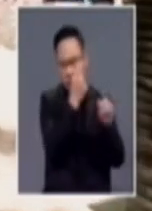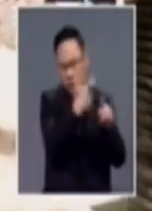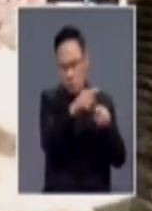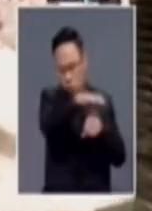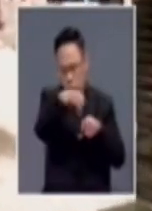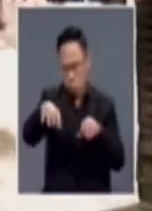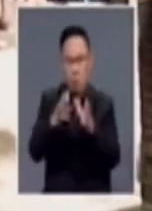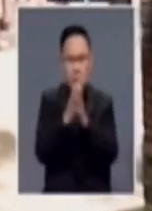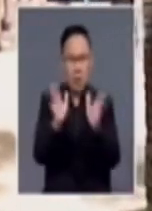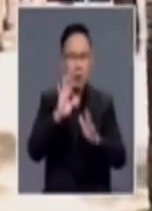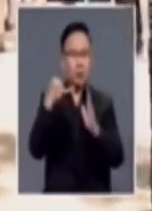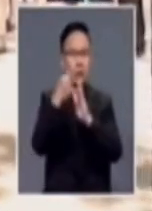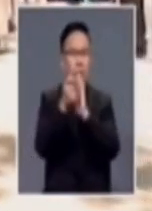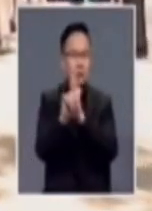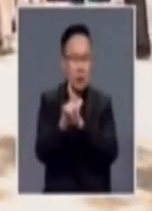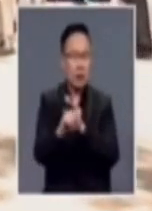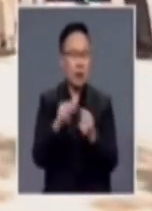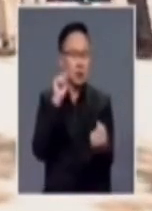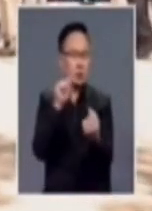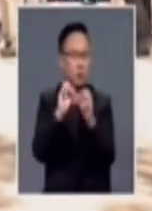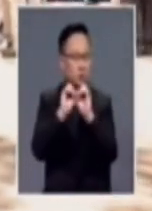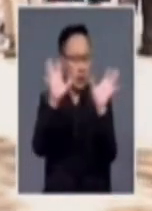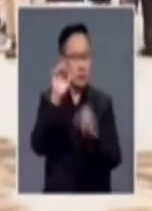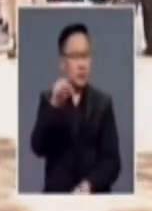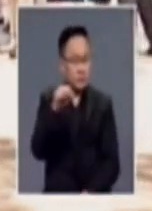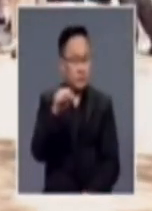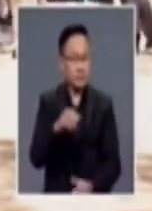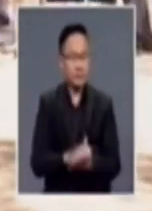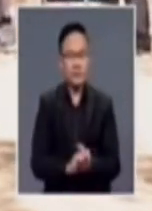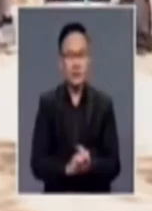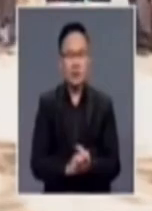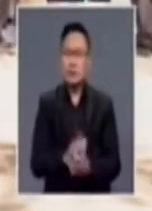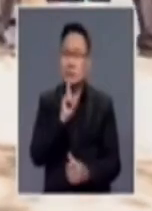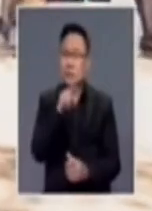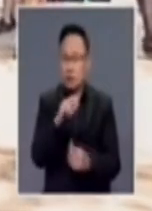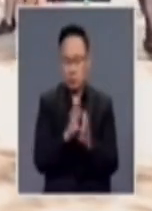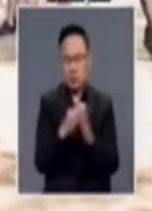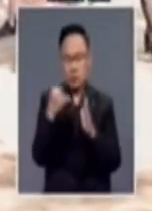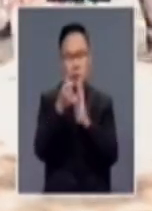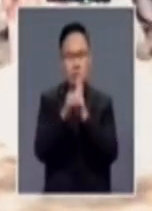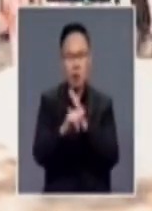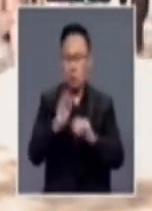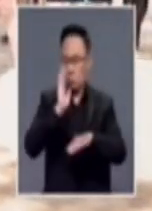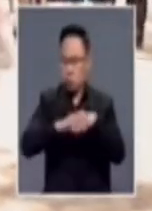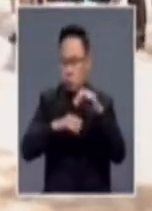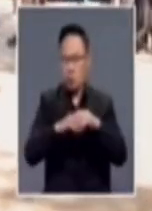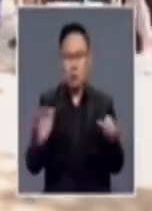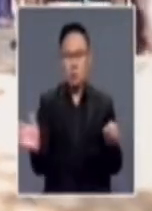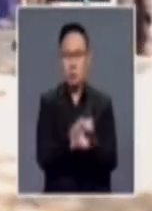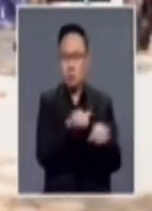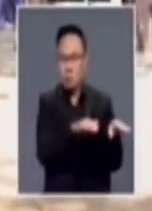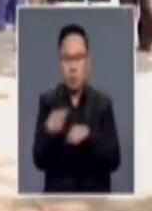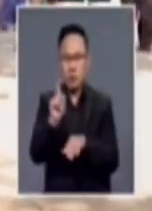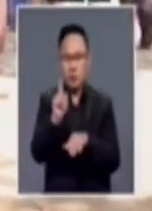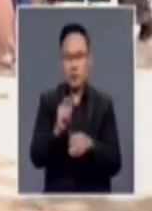ประวัติศาสตร์ที่สวยงามมากๆนี่คือจุดเด่นของพระนครศรีอยุธยานะคะแล้วในส่วนของศักยภาพจังหวัดมีอะไรบ้างคะ ครับก็อยากกลับเรีย